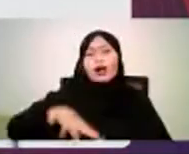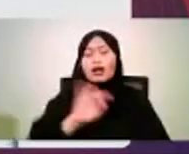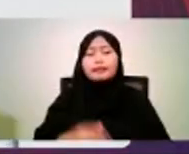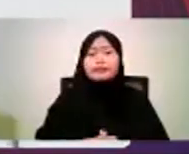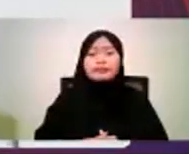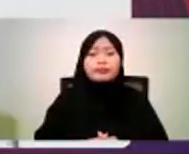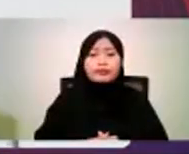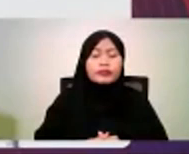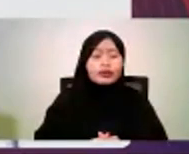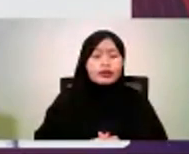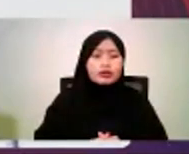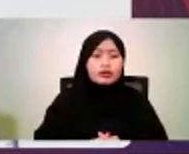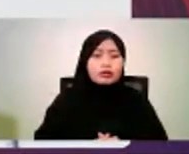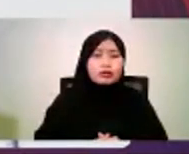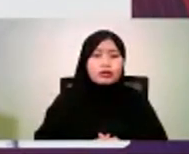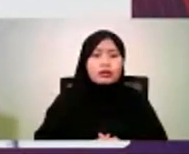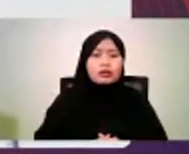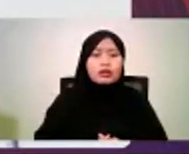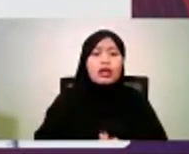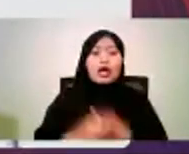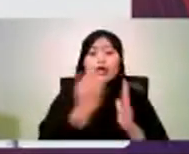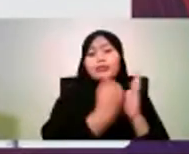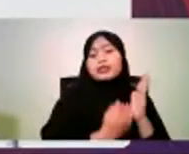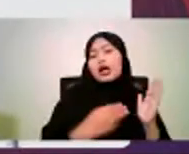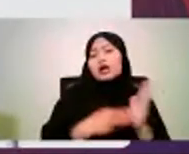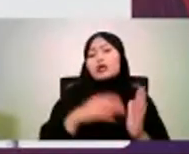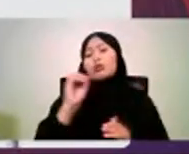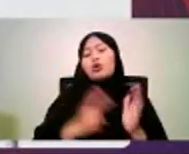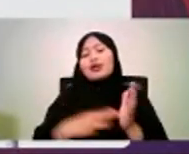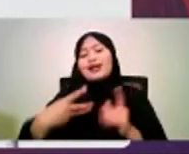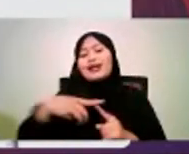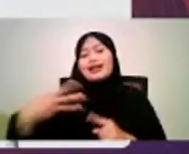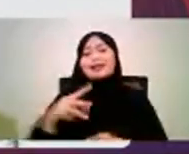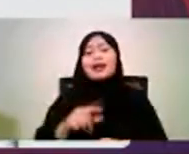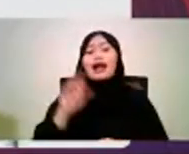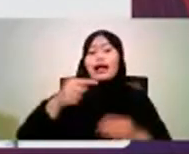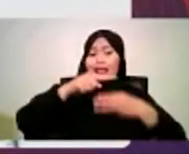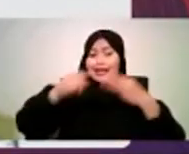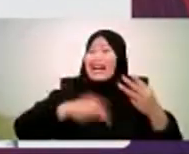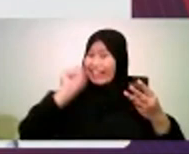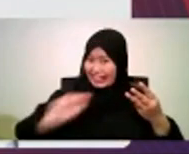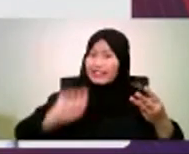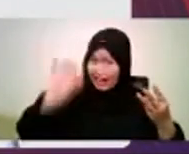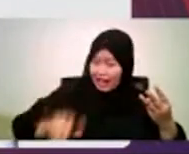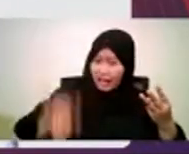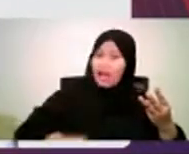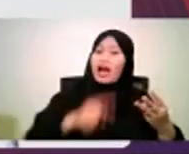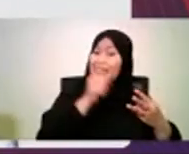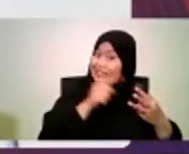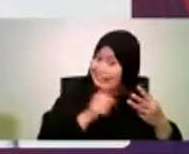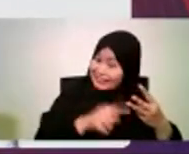Nah begini-begini di kebijakan moneter itu ada tiga ya catat ya instrumennya moneter ada tiga